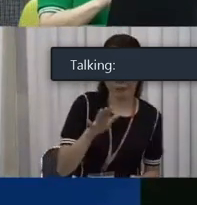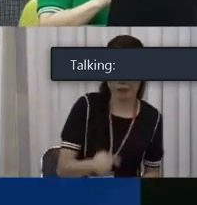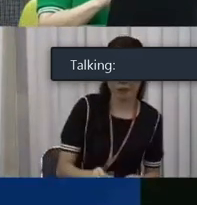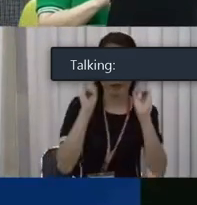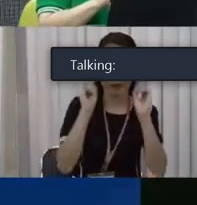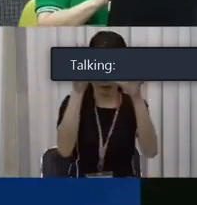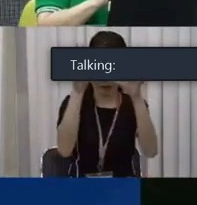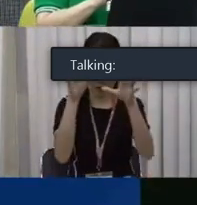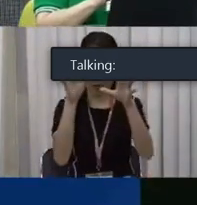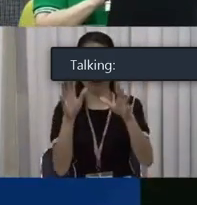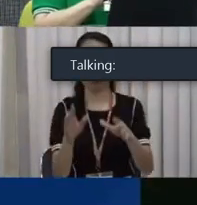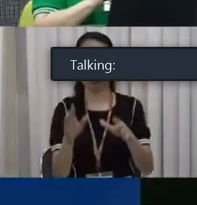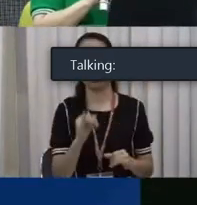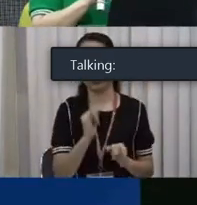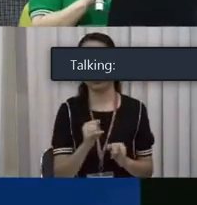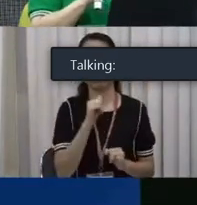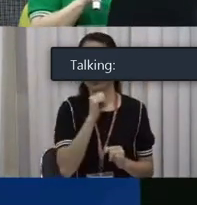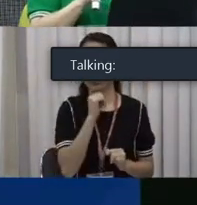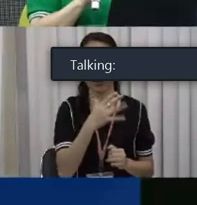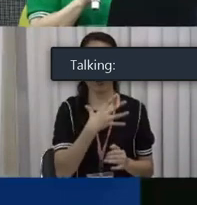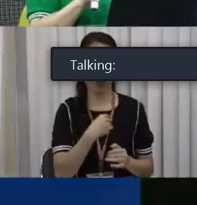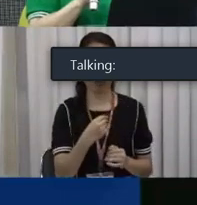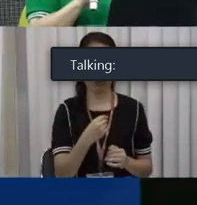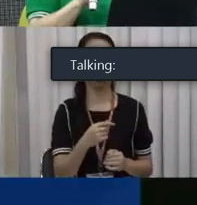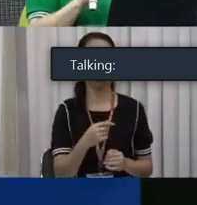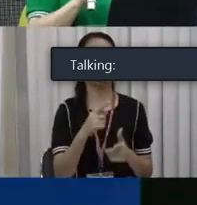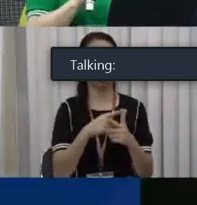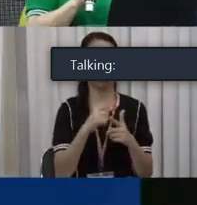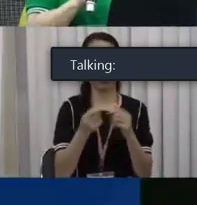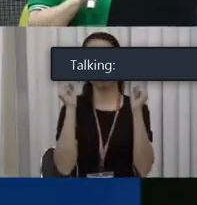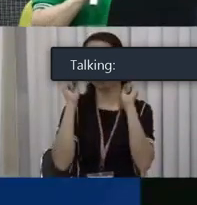while earning. So